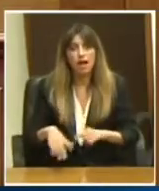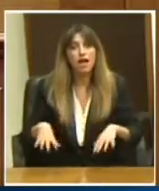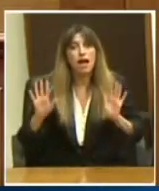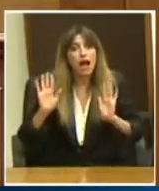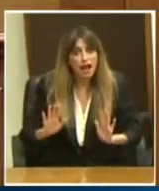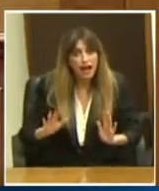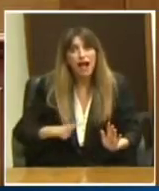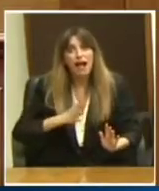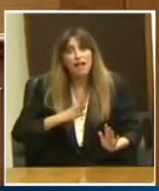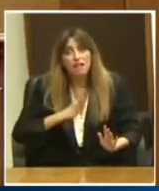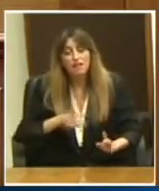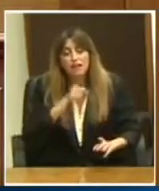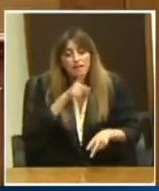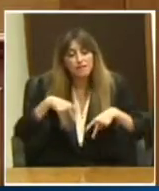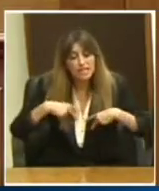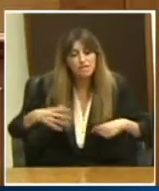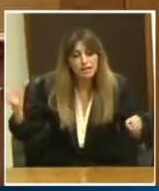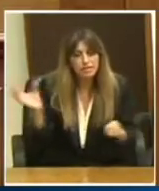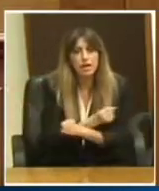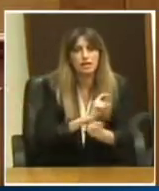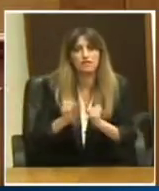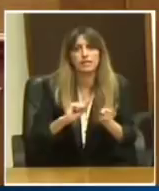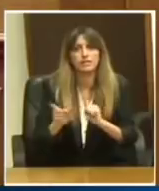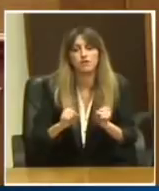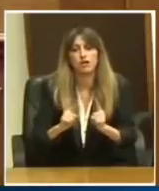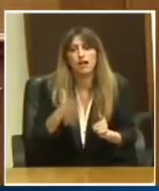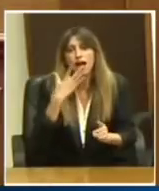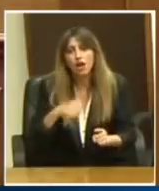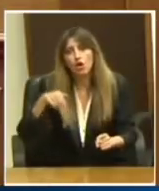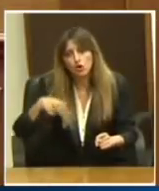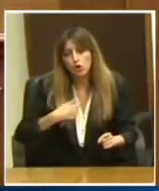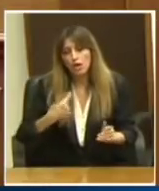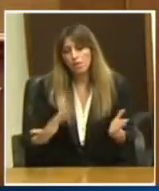αποδεικνύει ότι μπορεί να πετυχαίνει εκεί όπου όλες οι δικές σας κυβερνήσεις